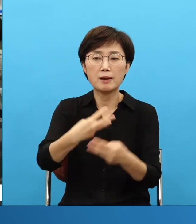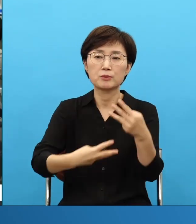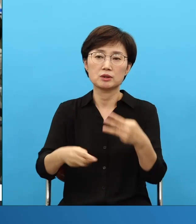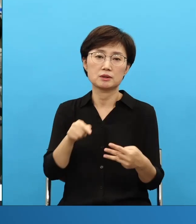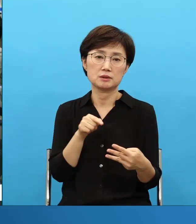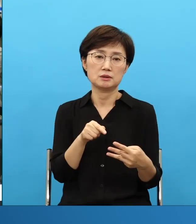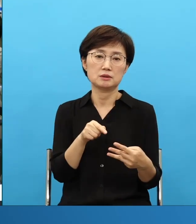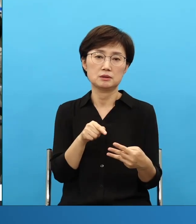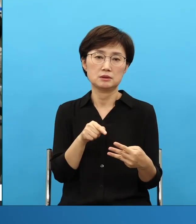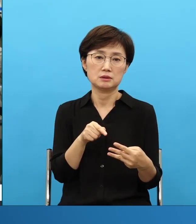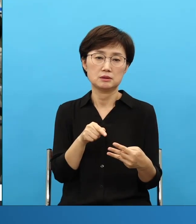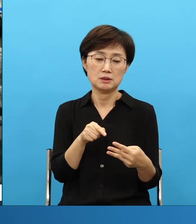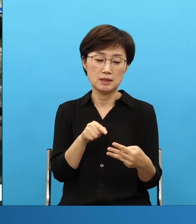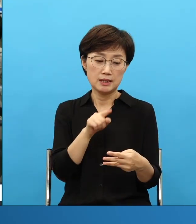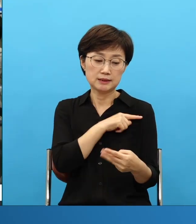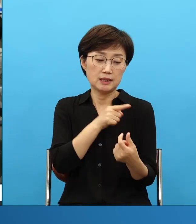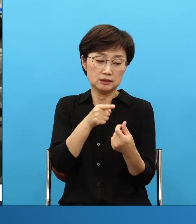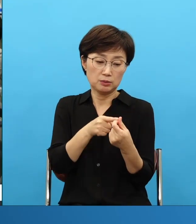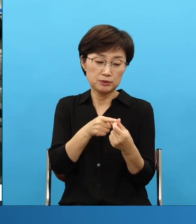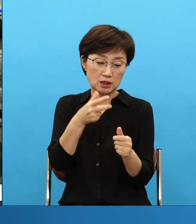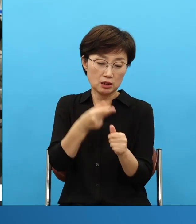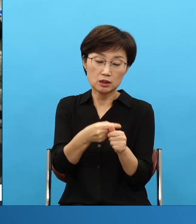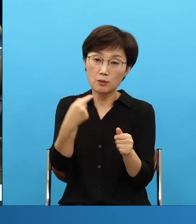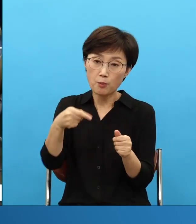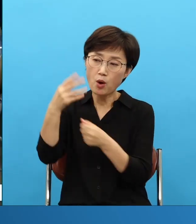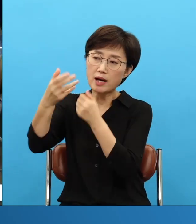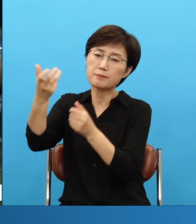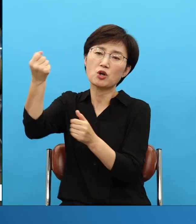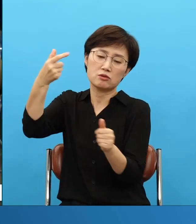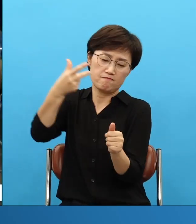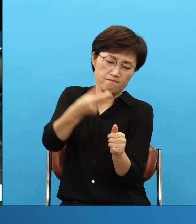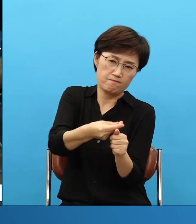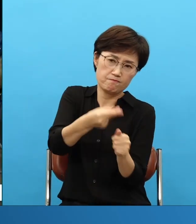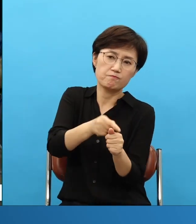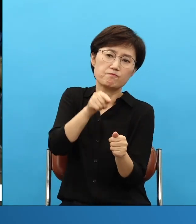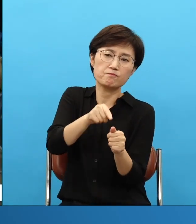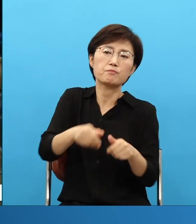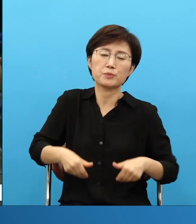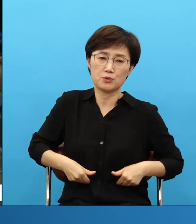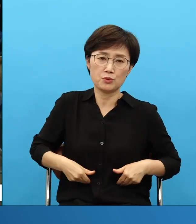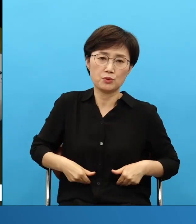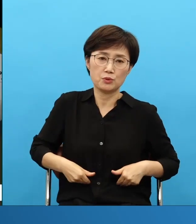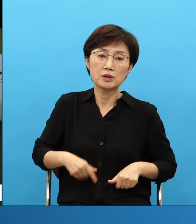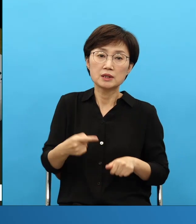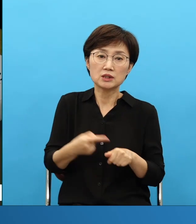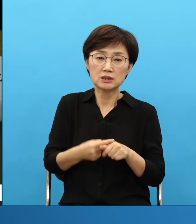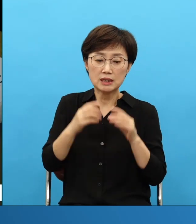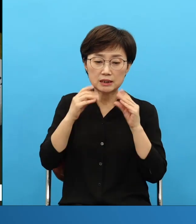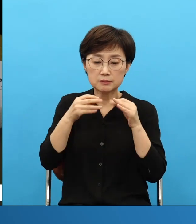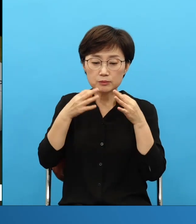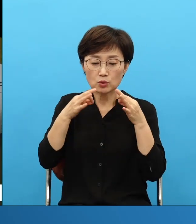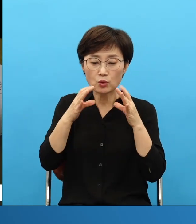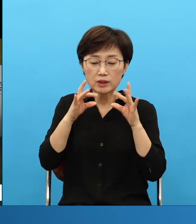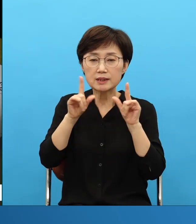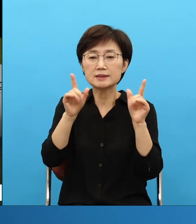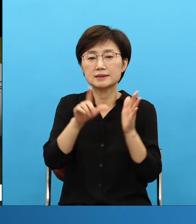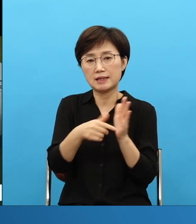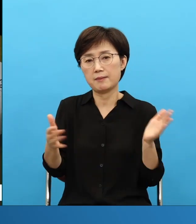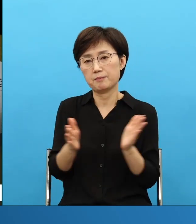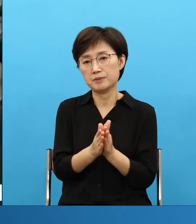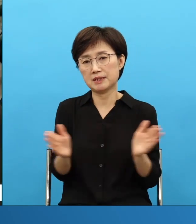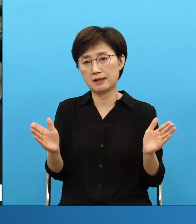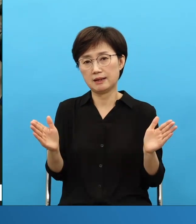가장 먼저 하나님의 것이 각인되게 돕는 것이 금토일 시대의 키라고 강조하며 일상의 삶 속에 의미를